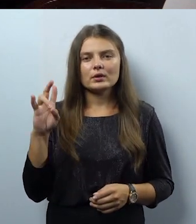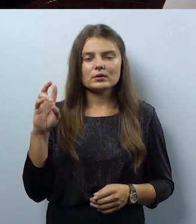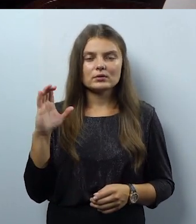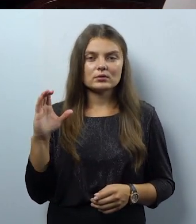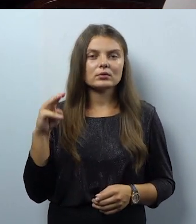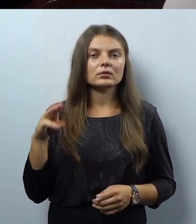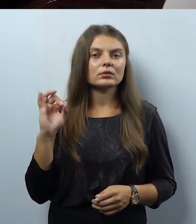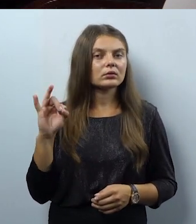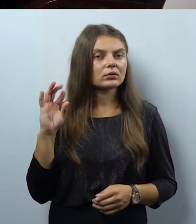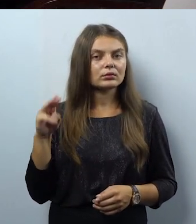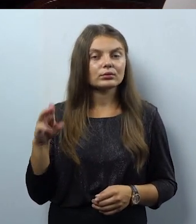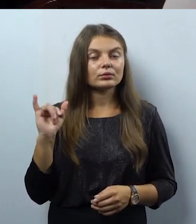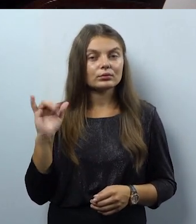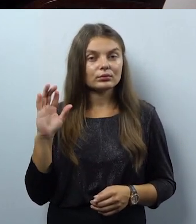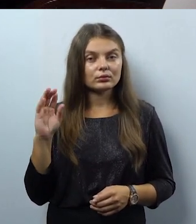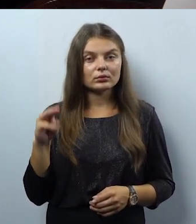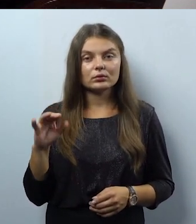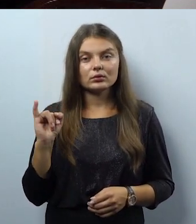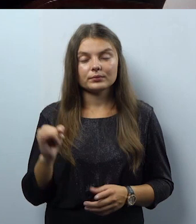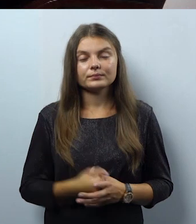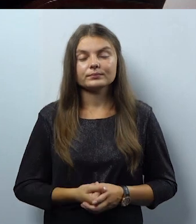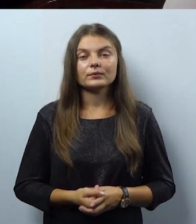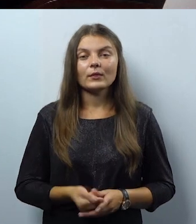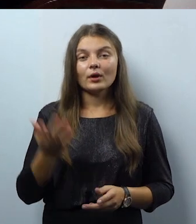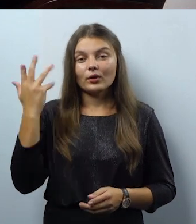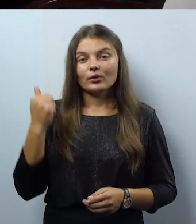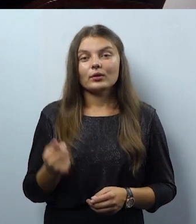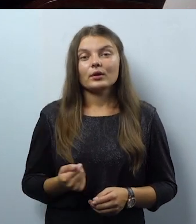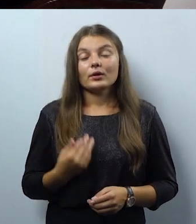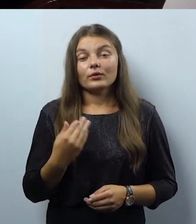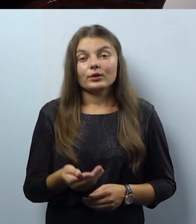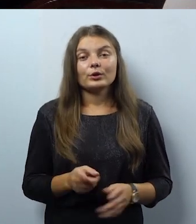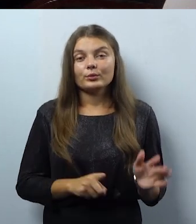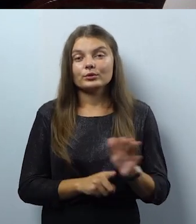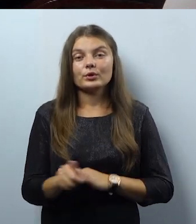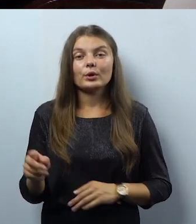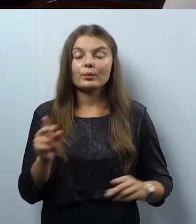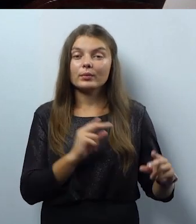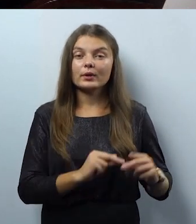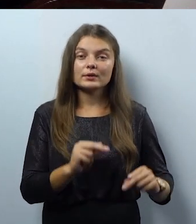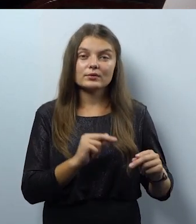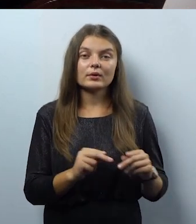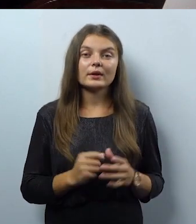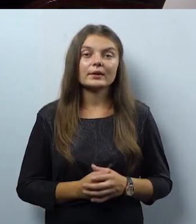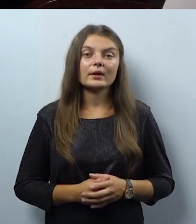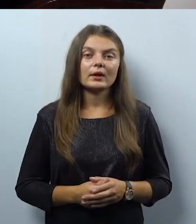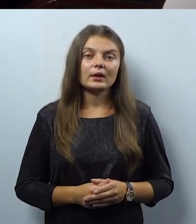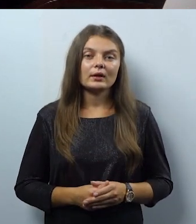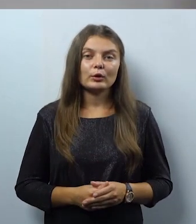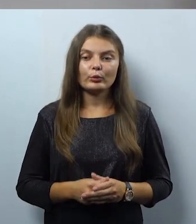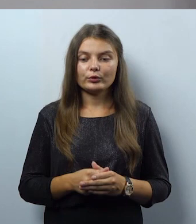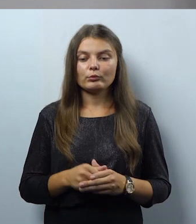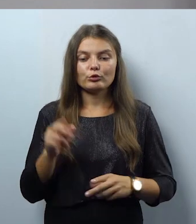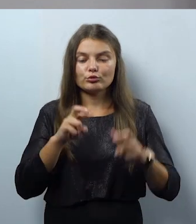місцева влада прийняла це, вони задовольнилися, коли ми зайшли в цю компанію подивитися на сайті, ну, що вона собою уявляє. Ну, наскільки я